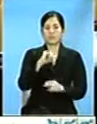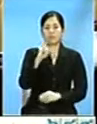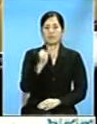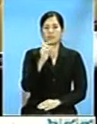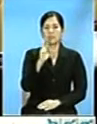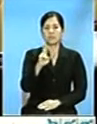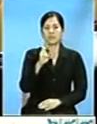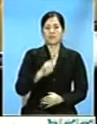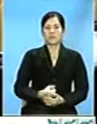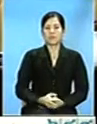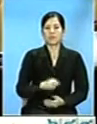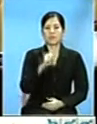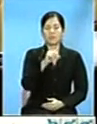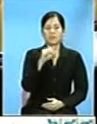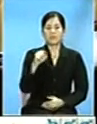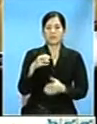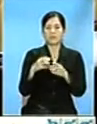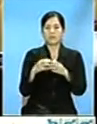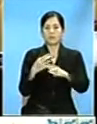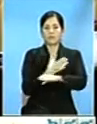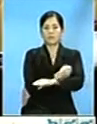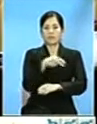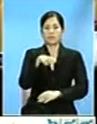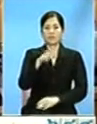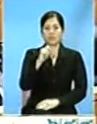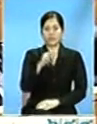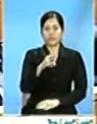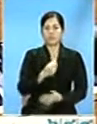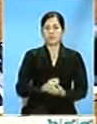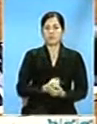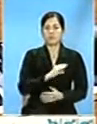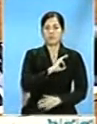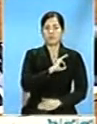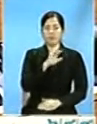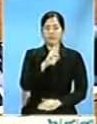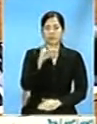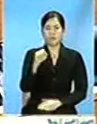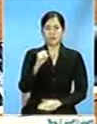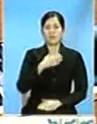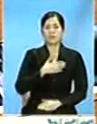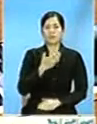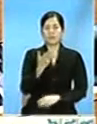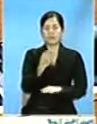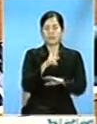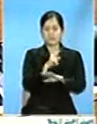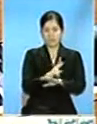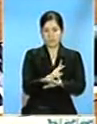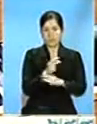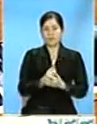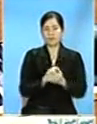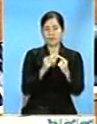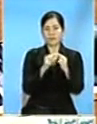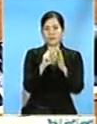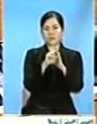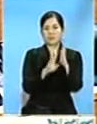ลกส.ส.บัญชีรายชื่อพรรคเพื่อไทยในฐานะสมาชิกรัฐสภาดิฉันขอให้ท่านประธานช่วยเคร่งครัดต่อ